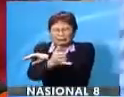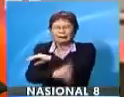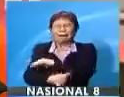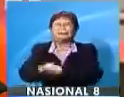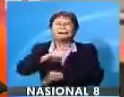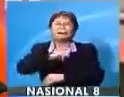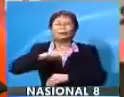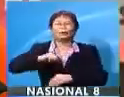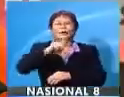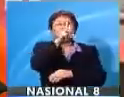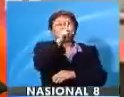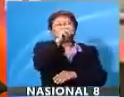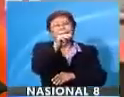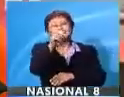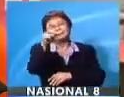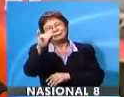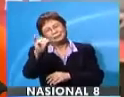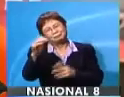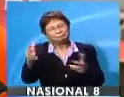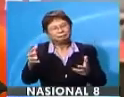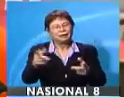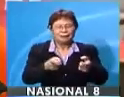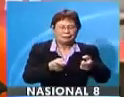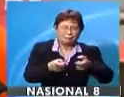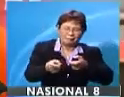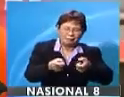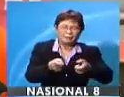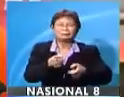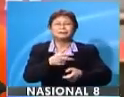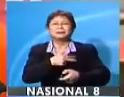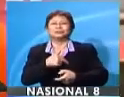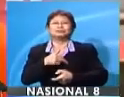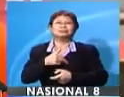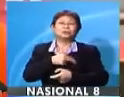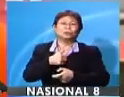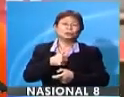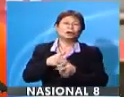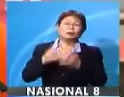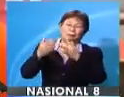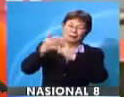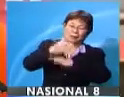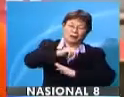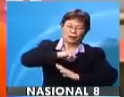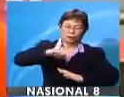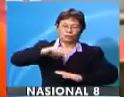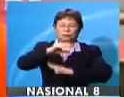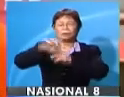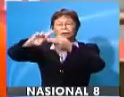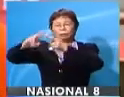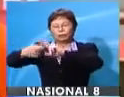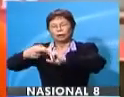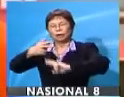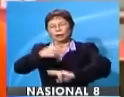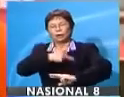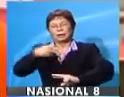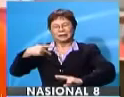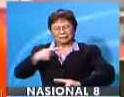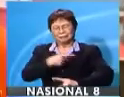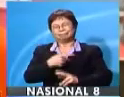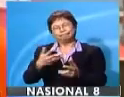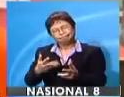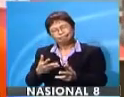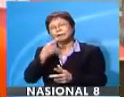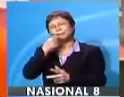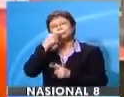MDI. Kita berharap agar pemerintah Indonesia melalui anggota-anggota dan rakan-rakan Indonesia kita dapat